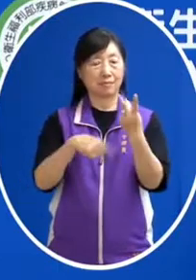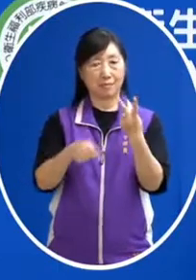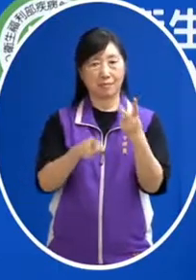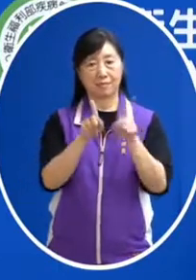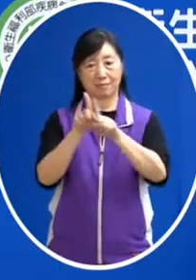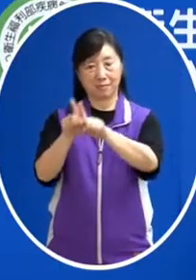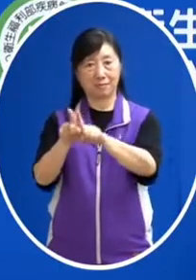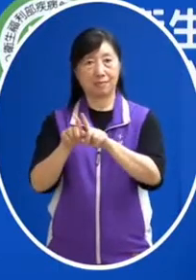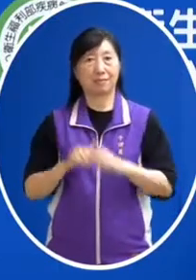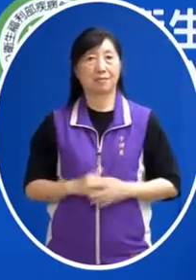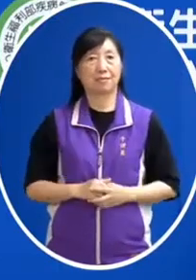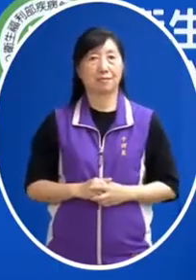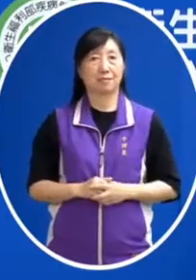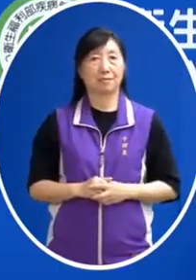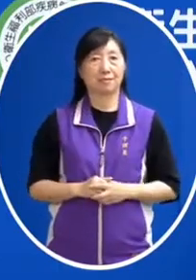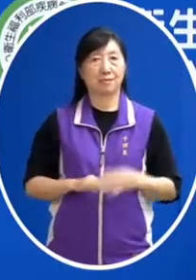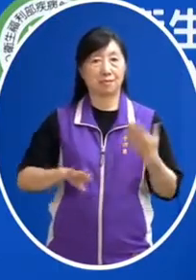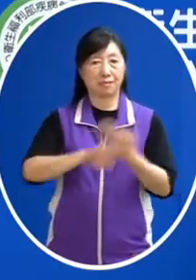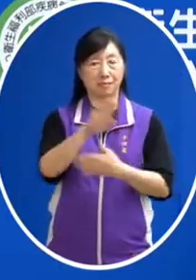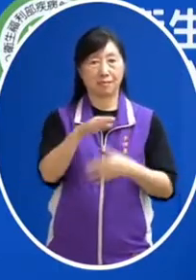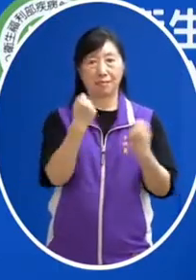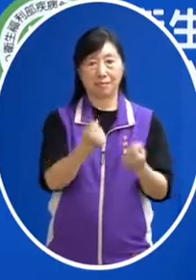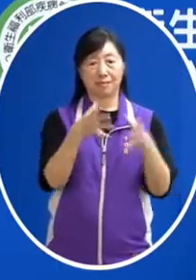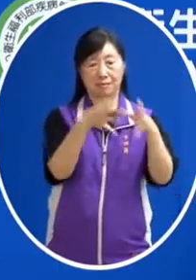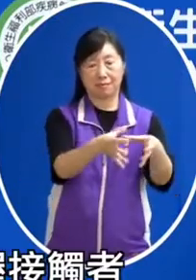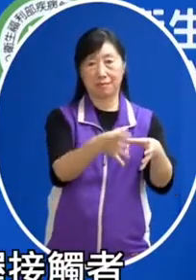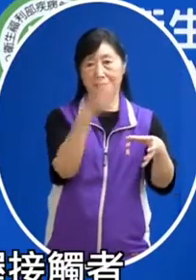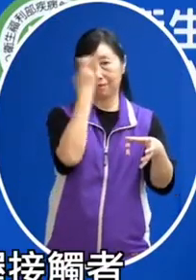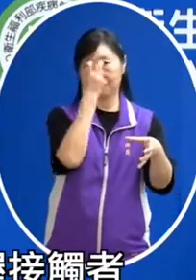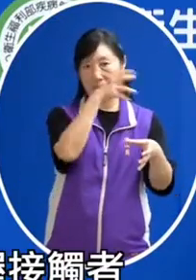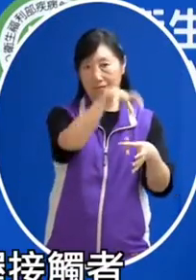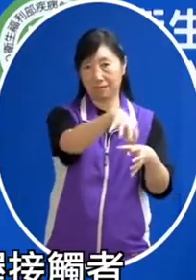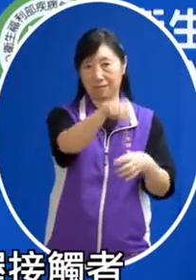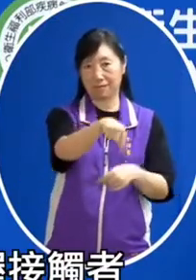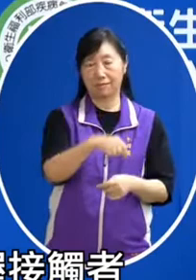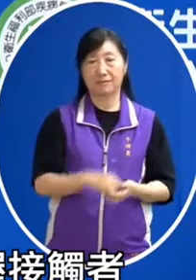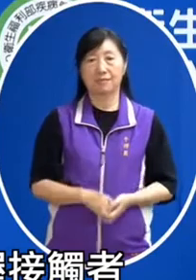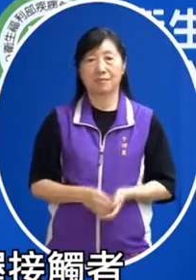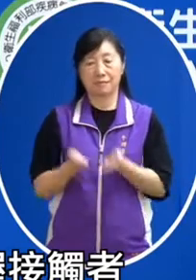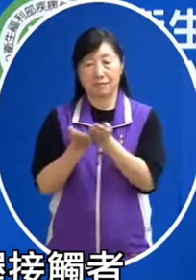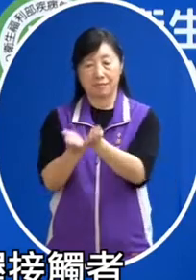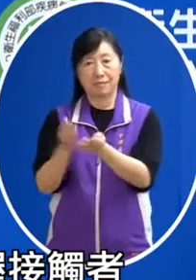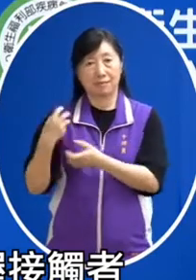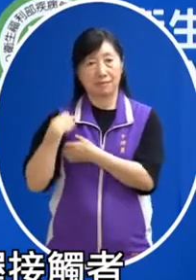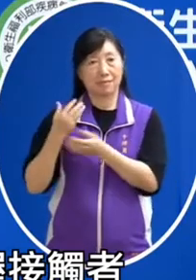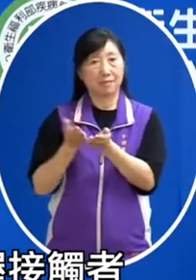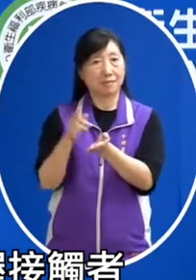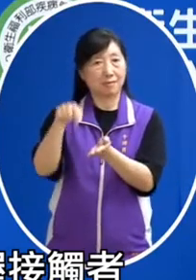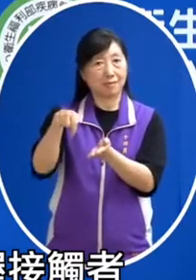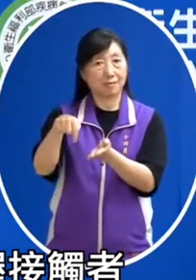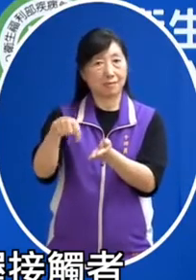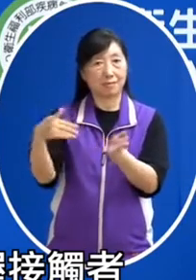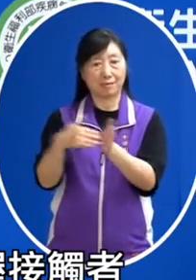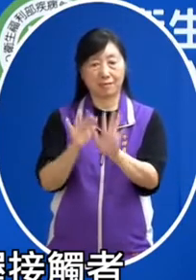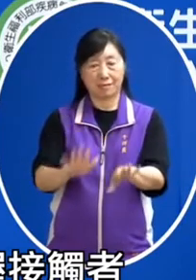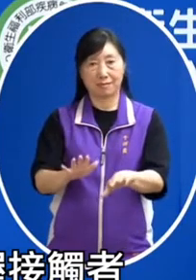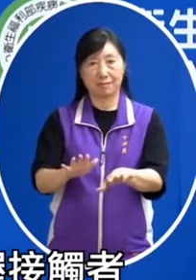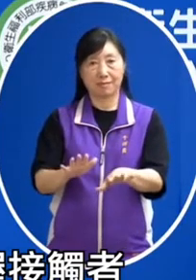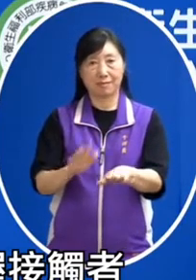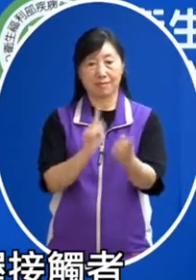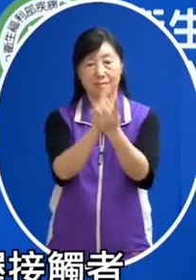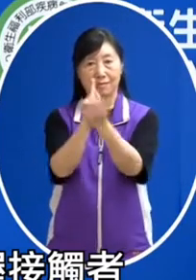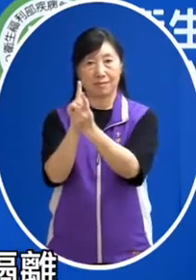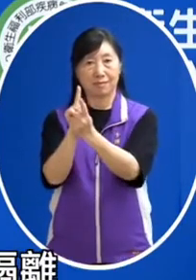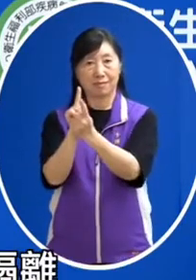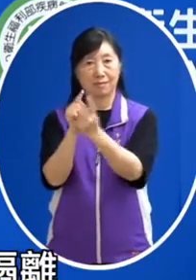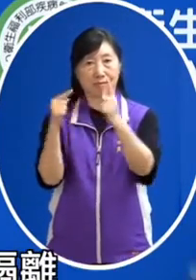同就医，那取医在集中检疫所。那至于磐石舰队，截至目前我们掌握接触者